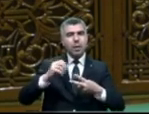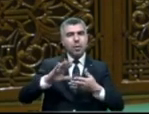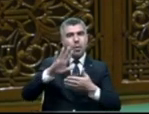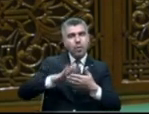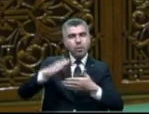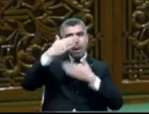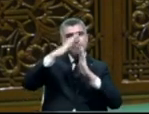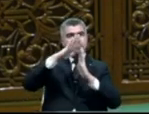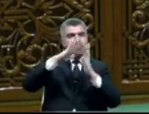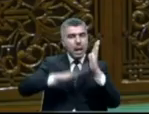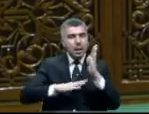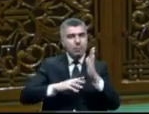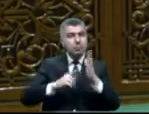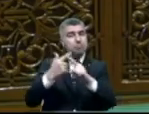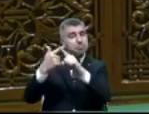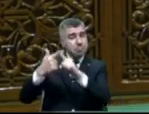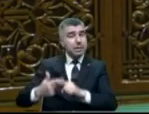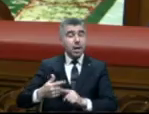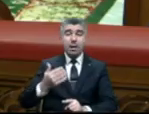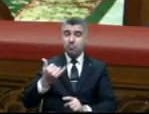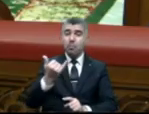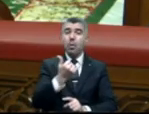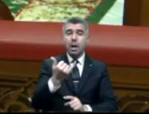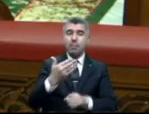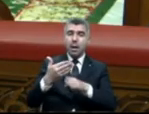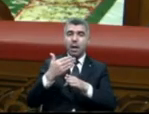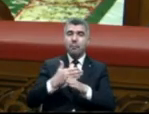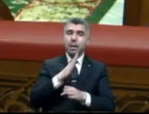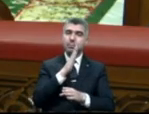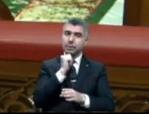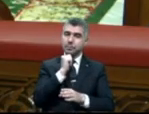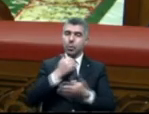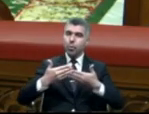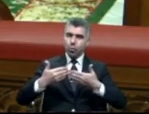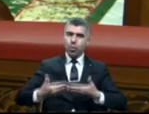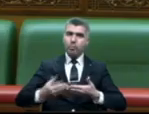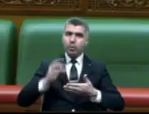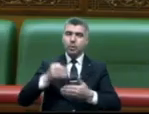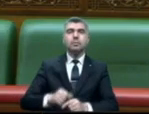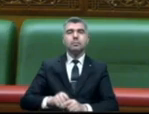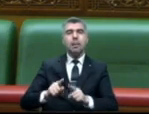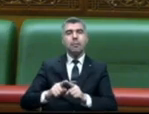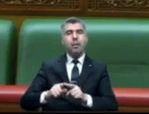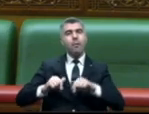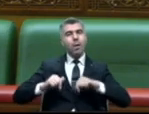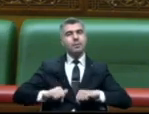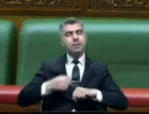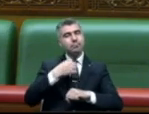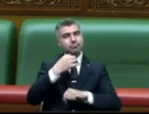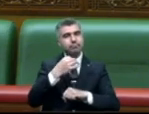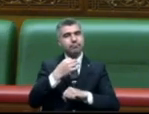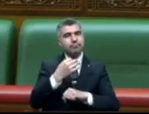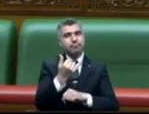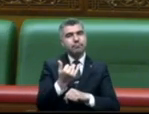ديال المملكه، هذه استثمارات جد مهمه، هذه بنيه تحتيه ما كانتش من قبل اليوم متواجده. اليوم اللي كنطلبوا السيد الوزير هو تنظيم